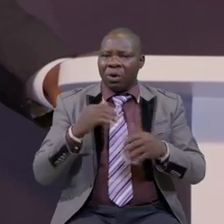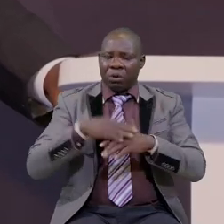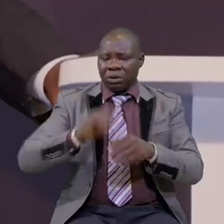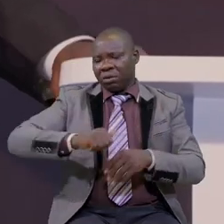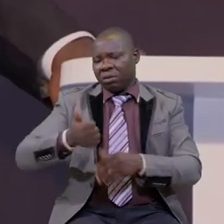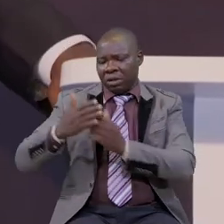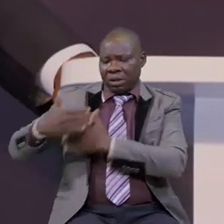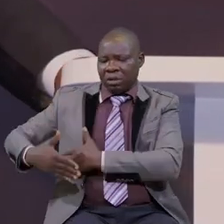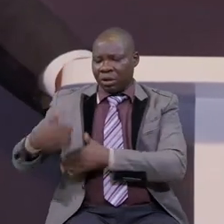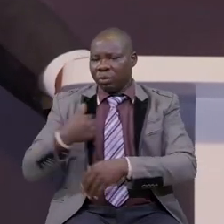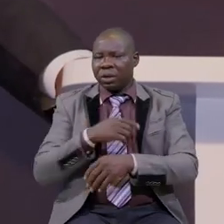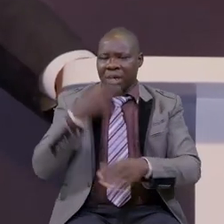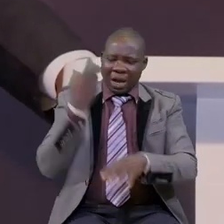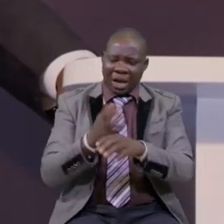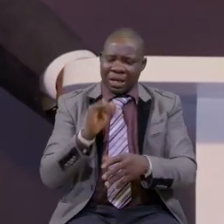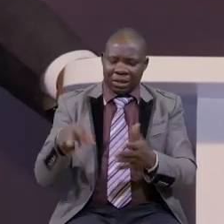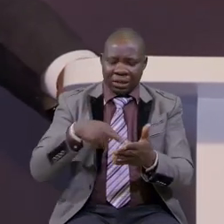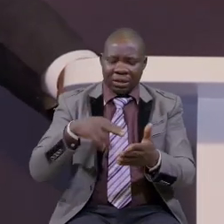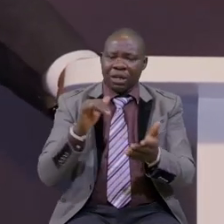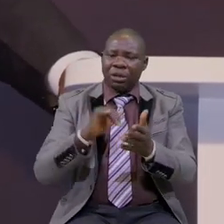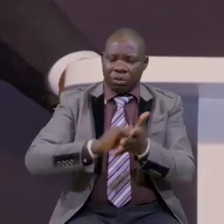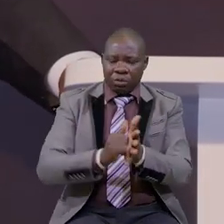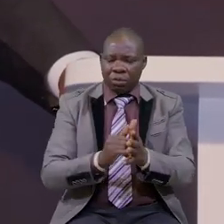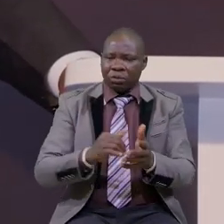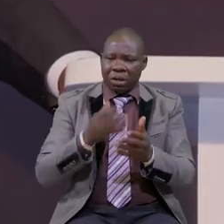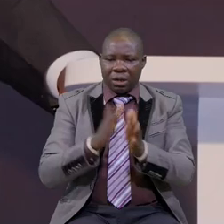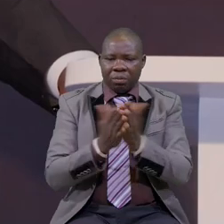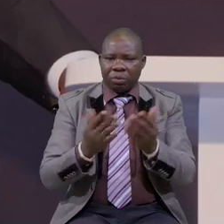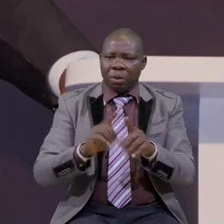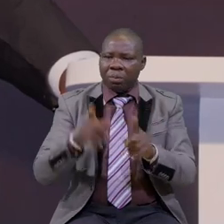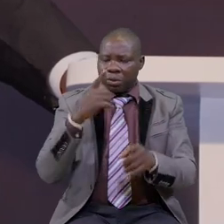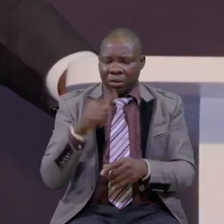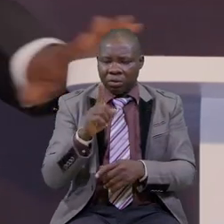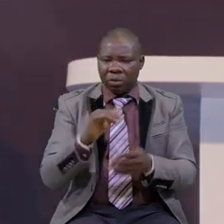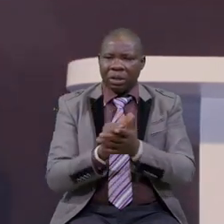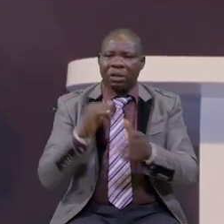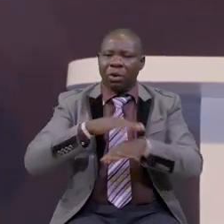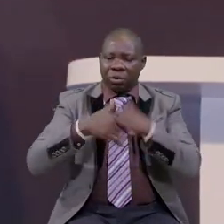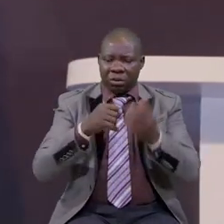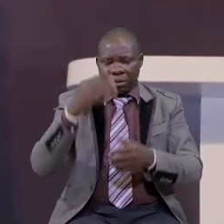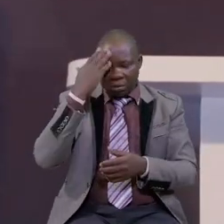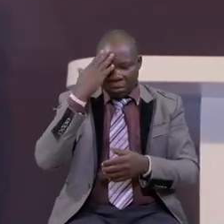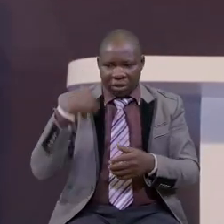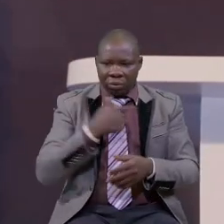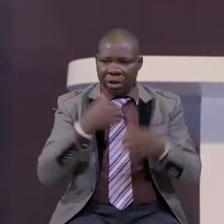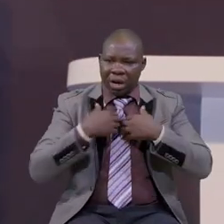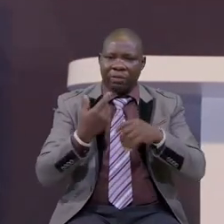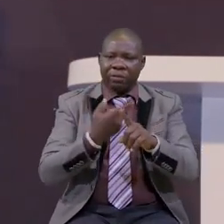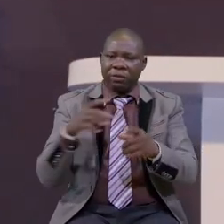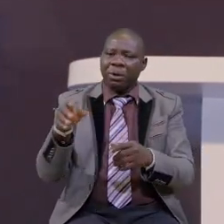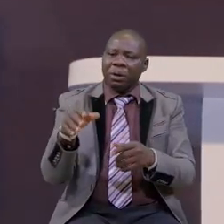nous le lisons. Mais toute la connaissance que nous allons recevoir en eux vont terminer et finir